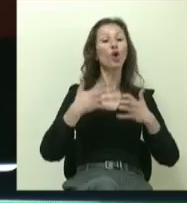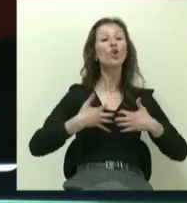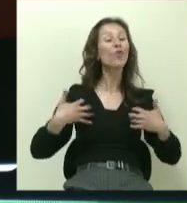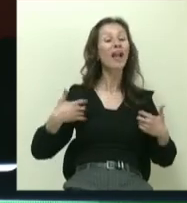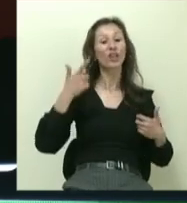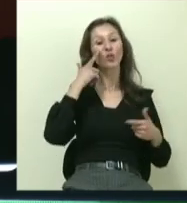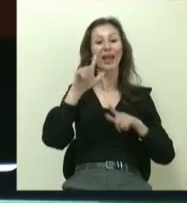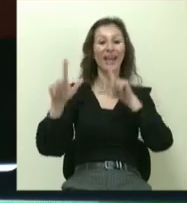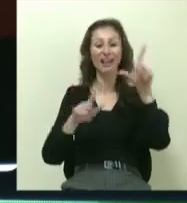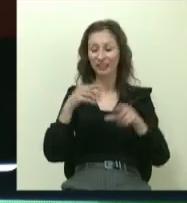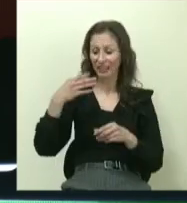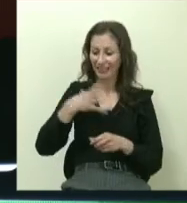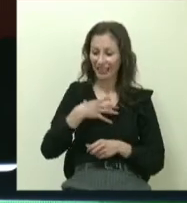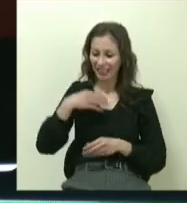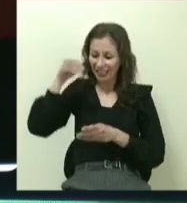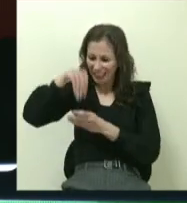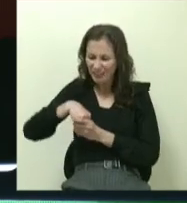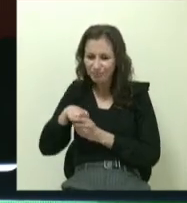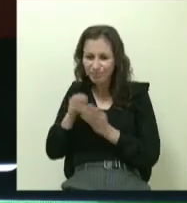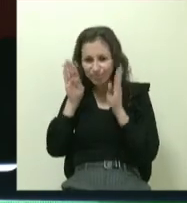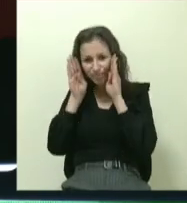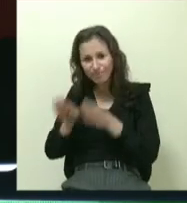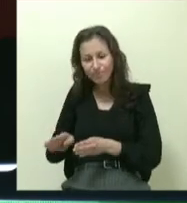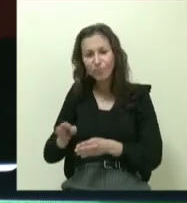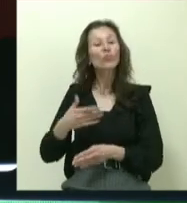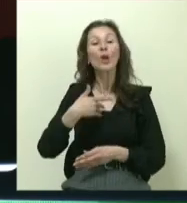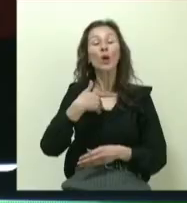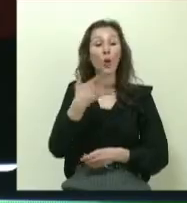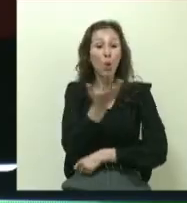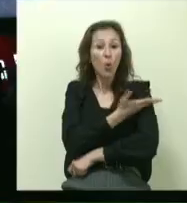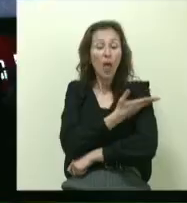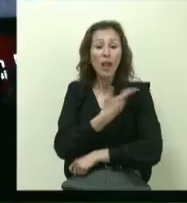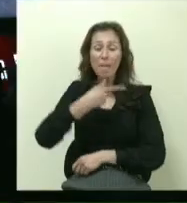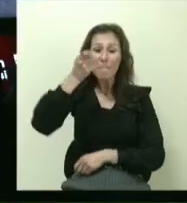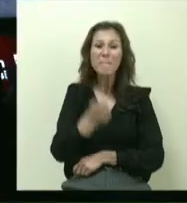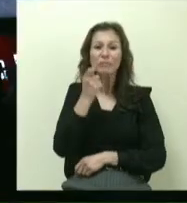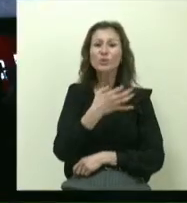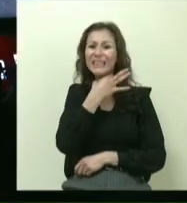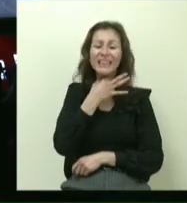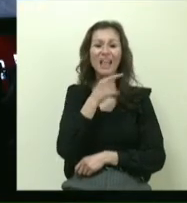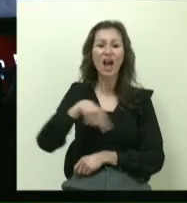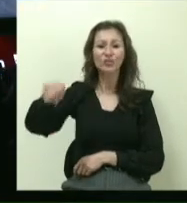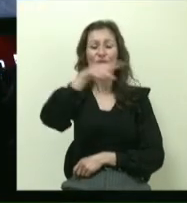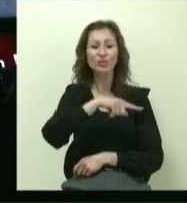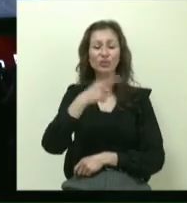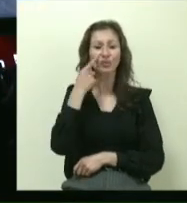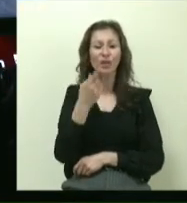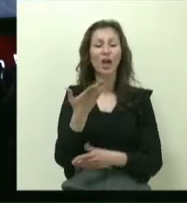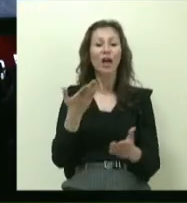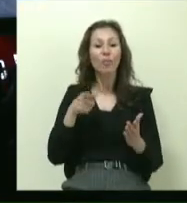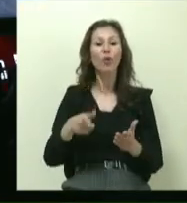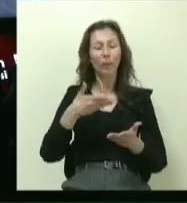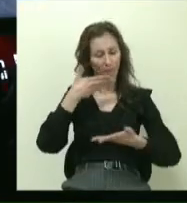gerekçesiyle içe kapanıp ülkenin zaruri ihtiyaçlarını istiflemek yoluna gidersek bu sefer bu